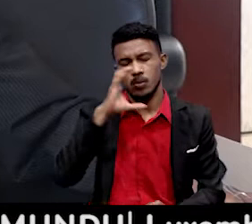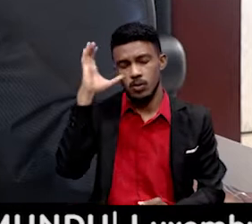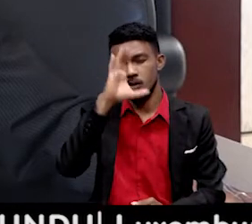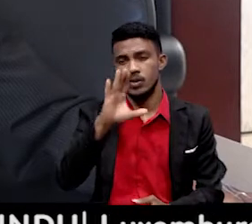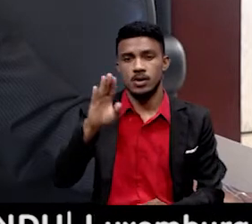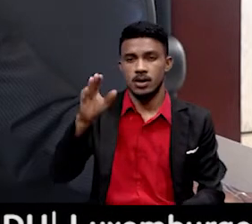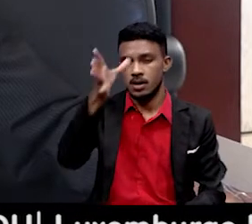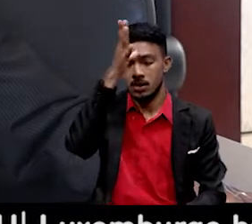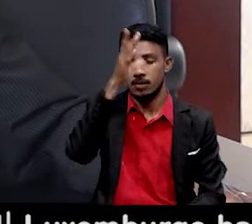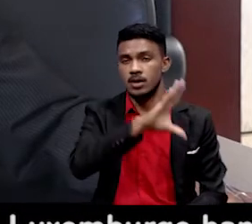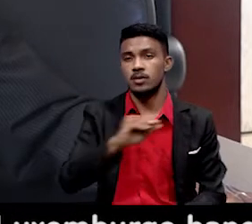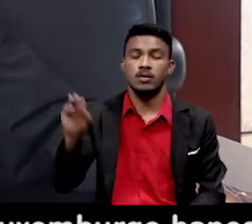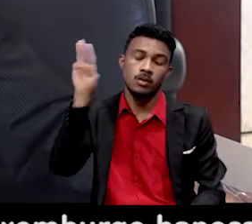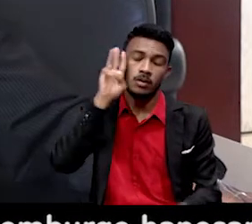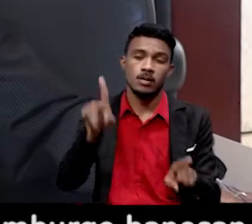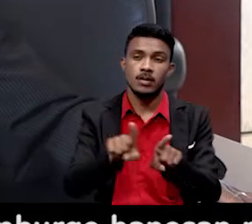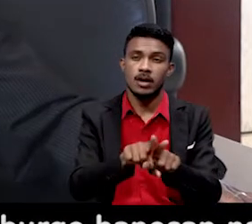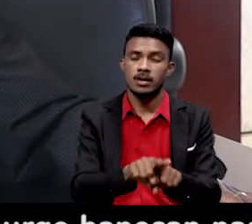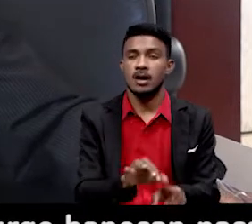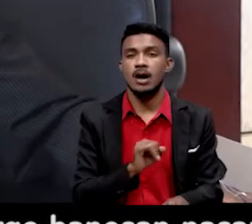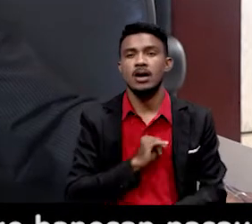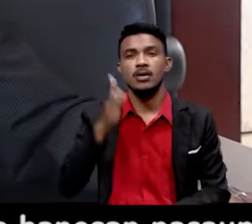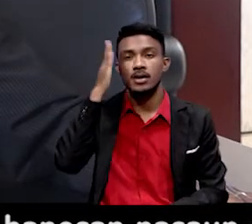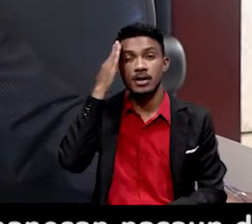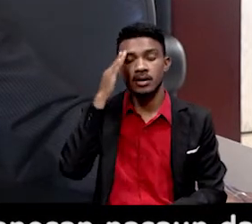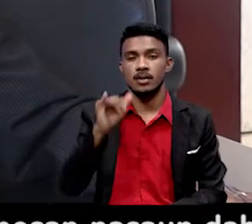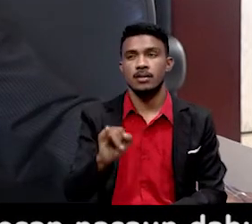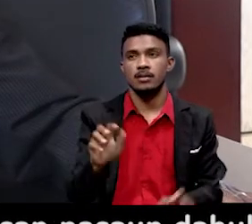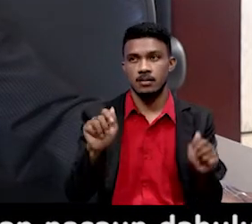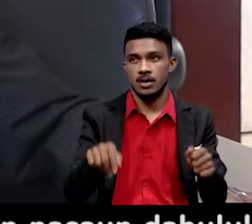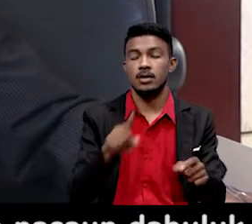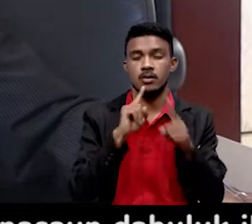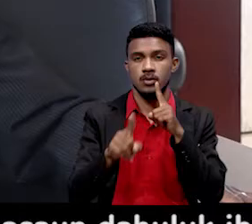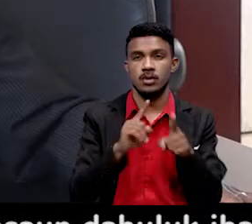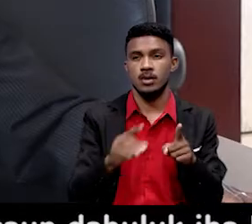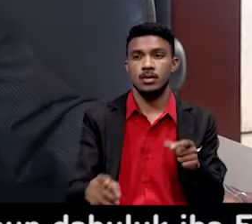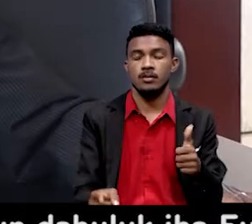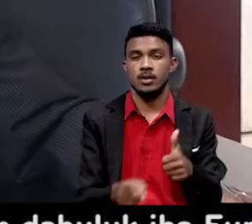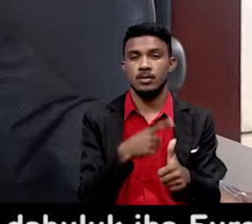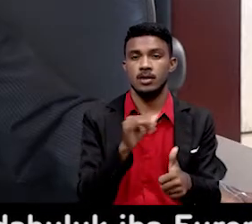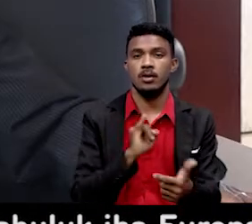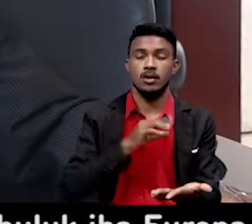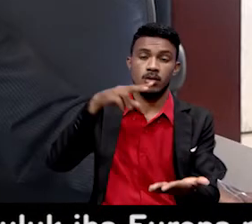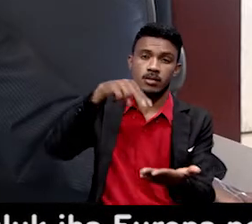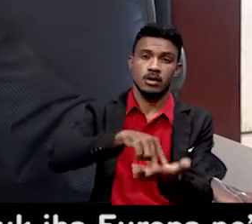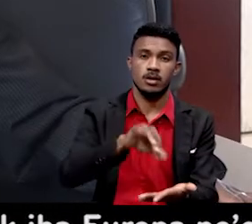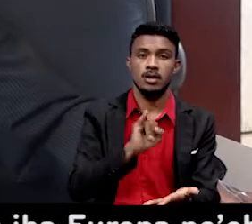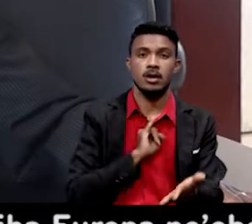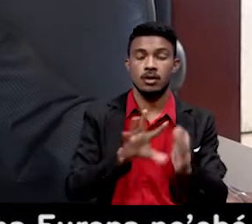alin ketabalu hau kuenye sekari Beldi yang kata kia murtuar larang, primer koja hau hamri, hau heta